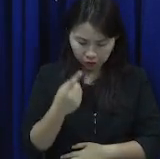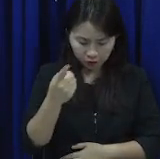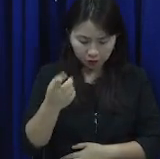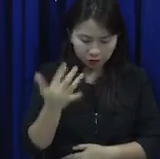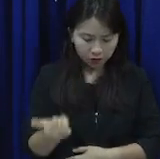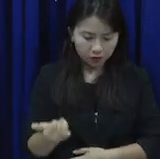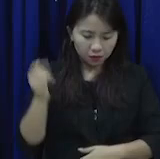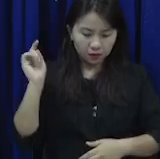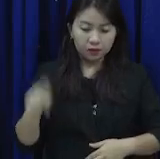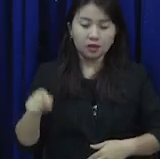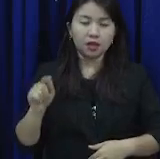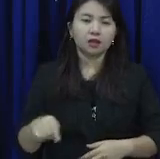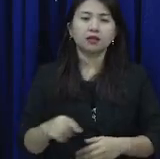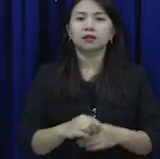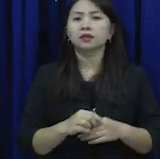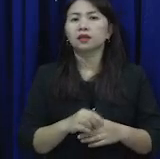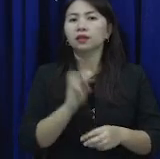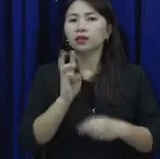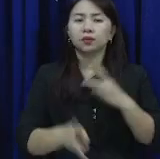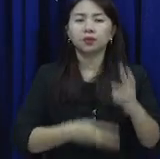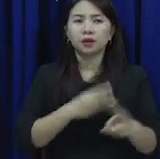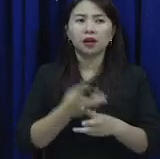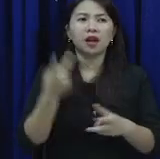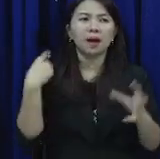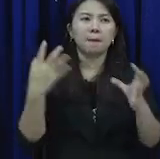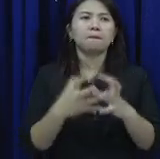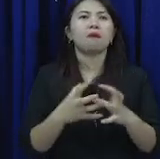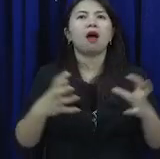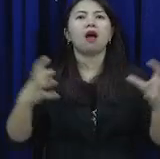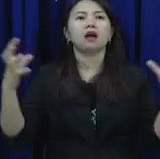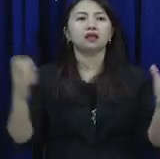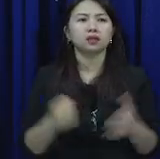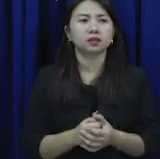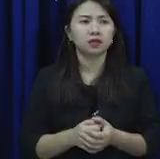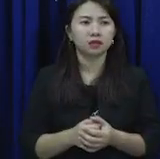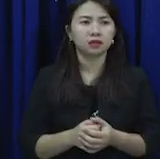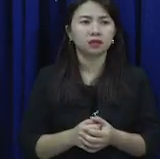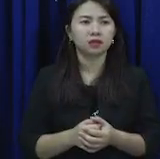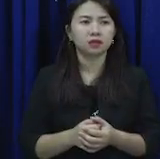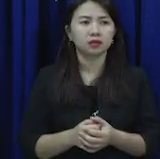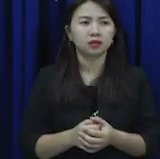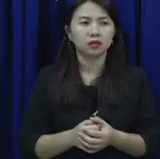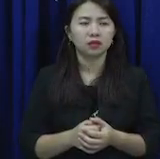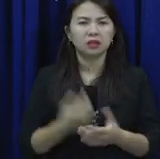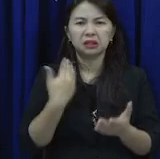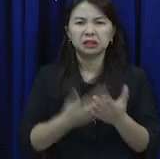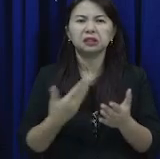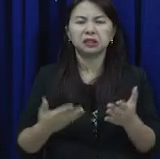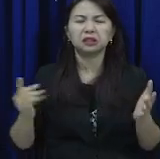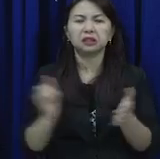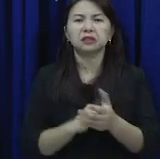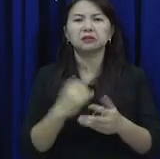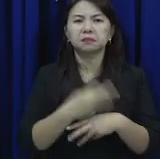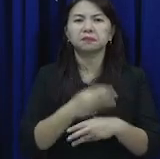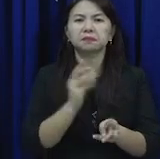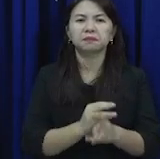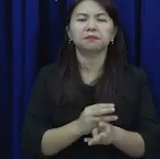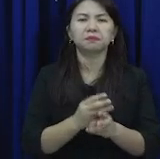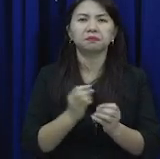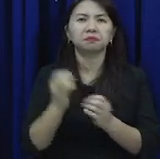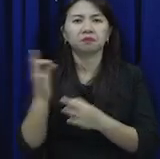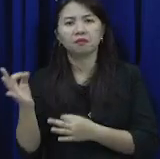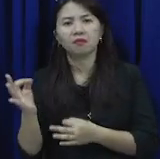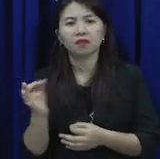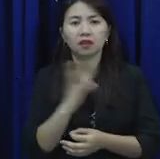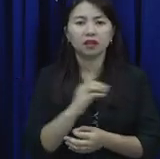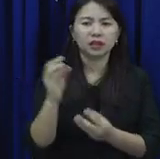punong-puno ng palamuti sa buhay ibig sabihin lalagyan niya lagi ng pampaganda ang ang mga ino-offer niya para hindi